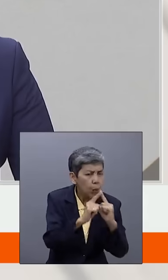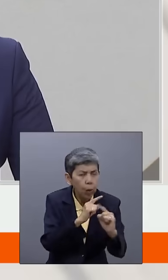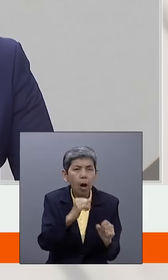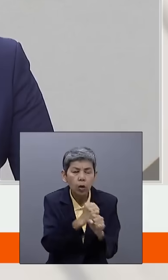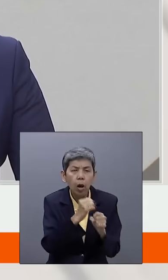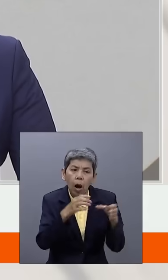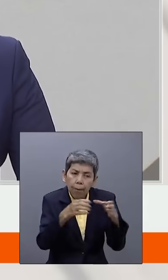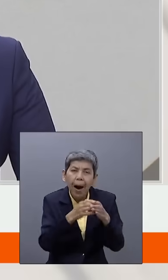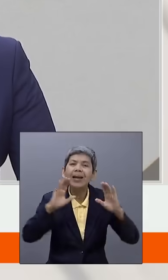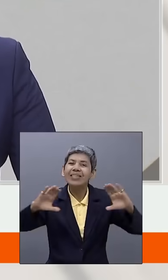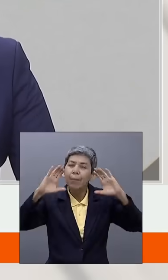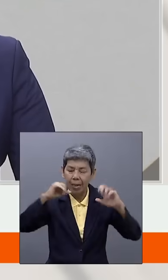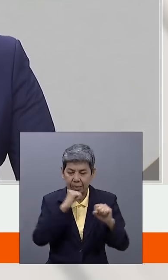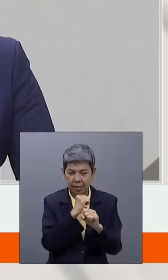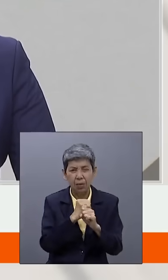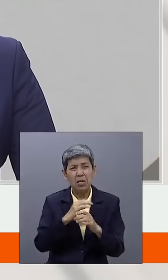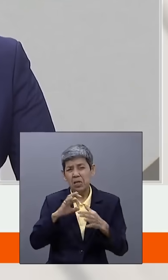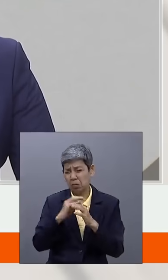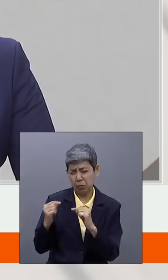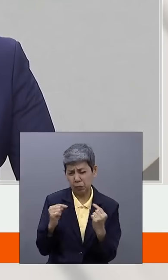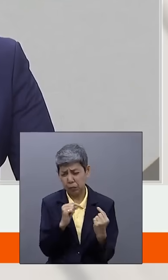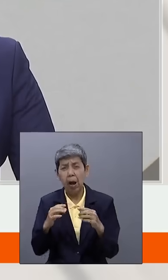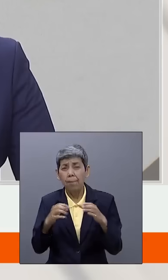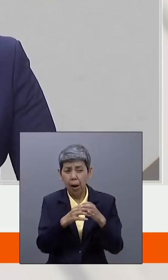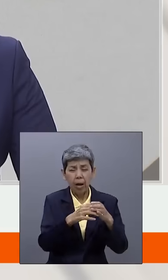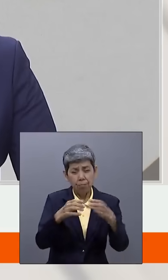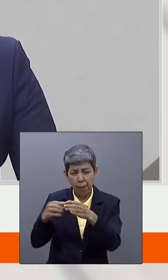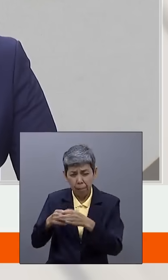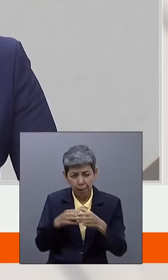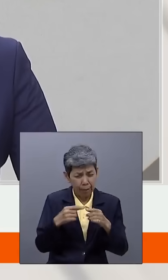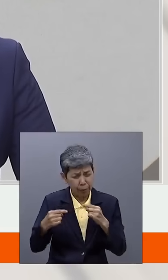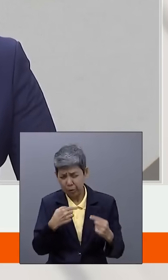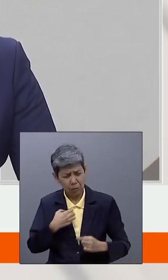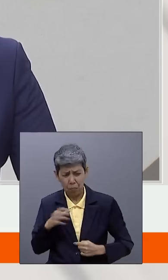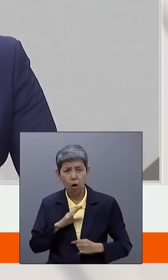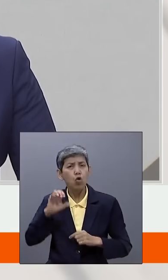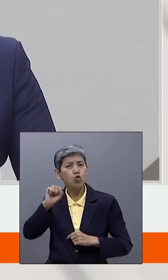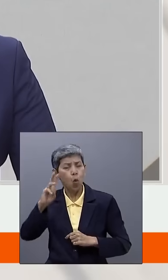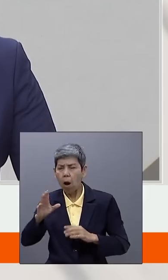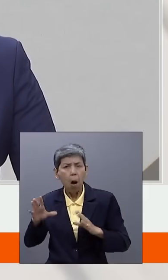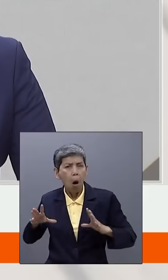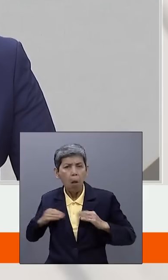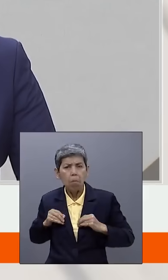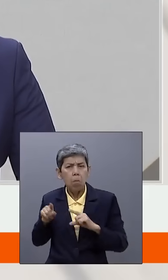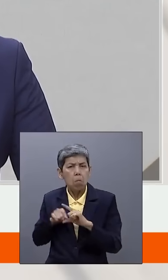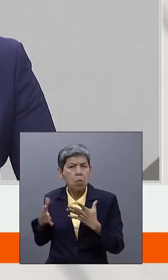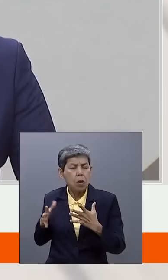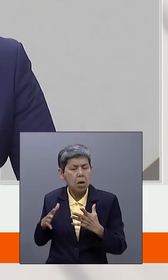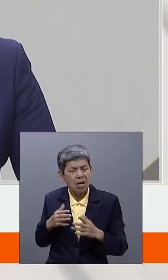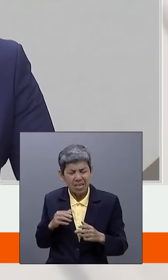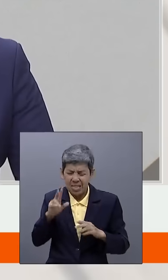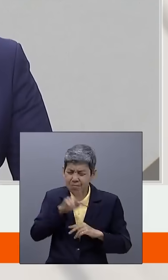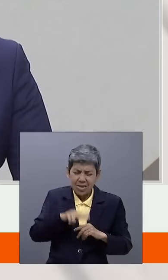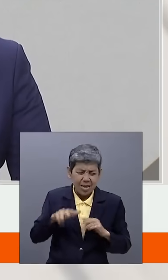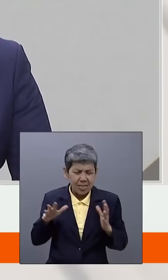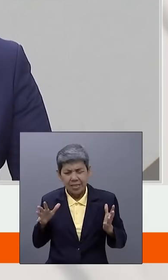มเสียงแล้วก็มีความขัดแย้งระหว่างพรรคการเมืองและสว.ที่ไม่ยอมรับพรรคก้าวไกลที่อยู่ในสมการทางการเมือง